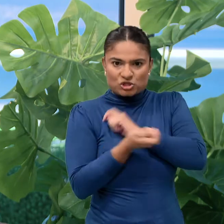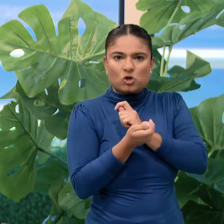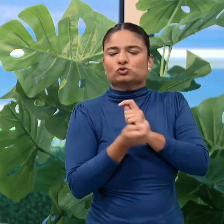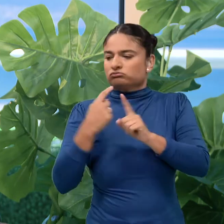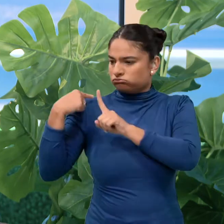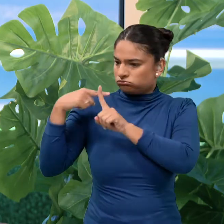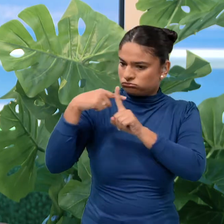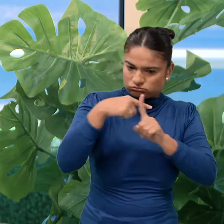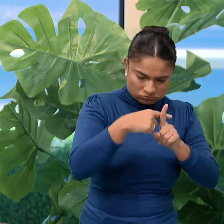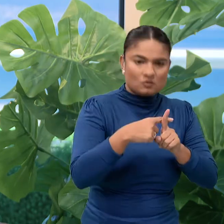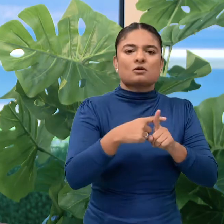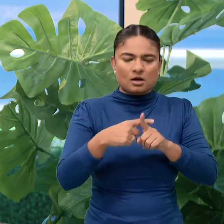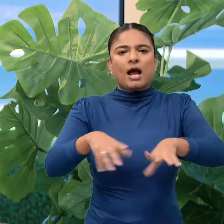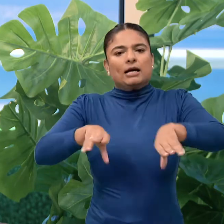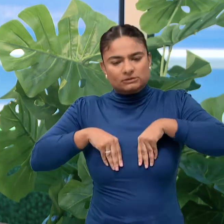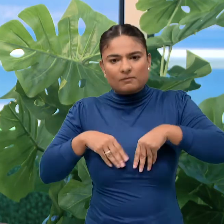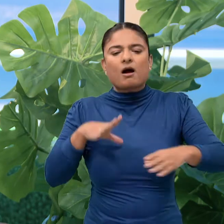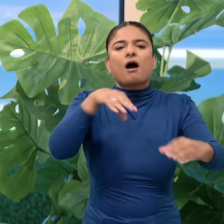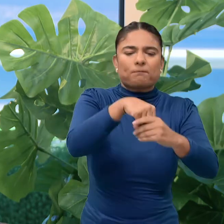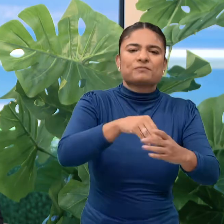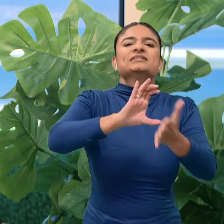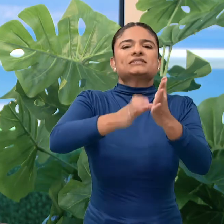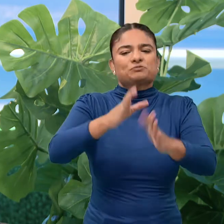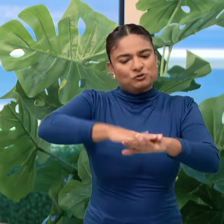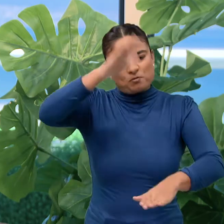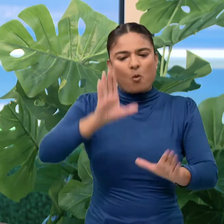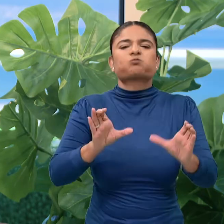mense se houdings te verander en sluit toe aan by die